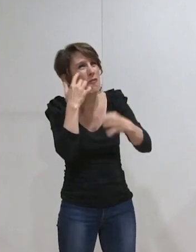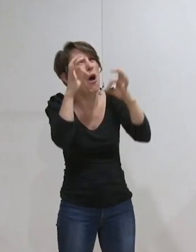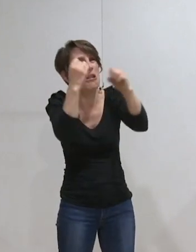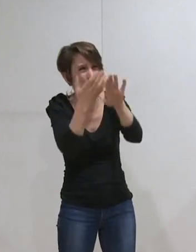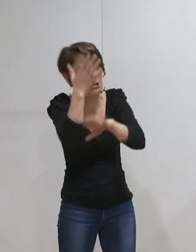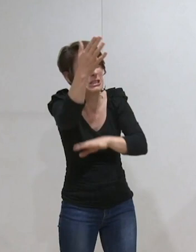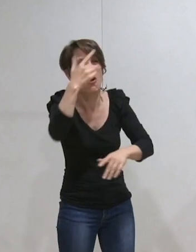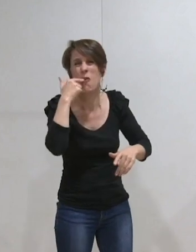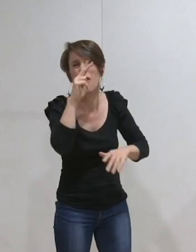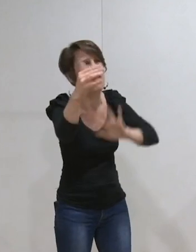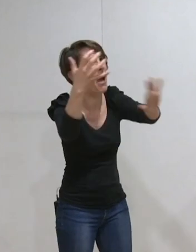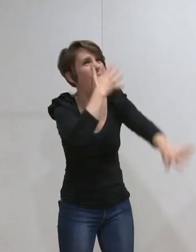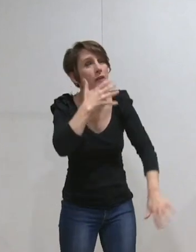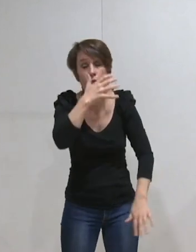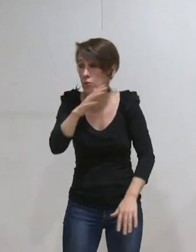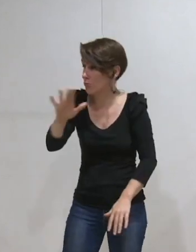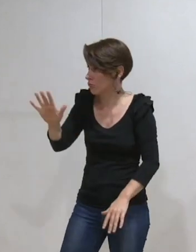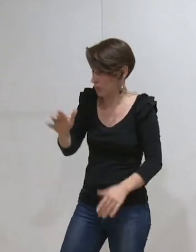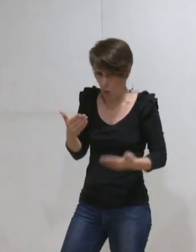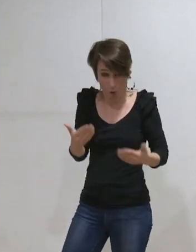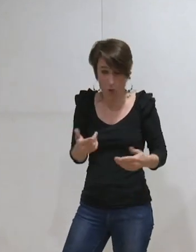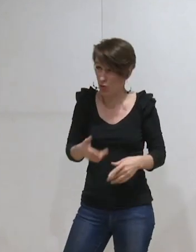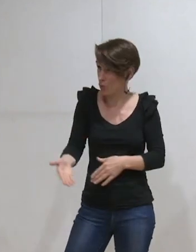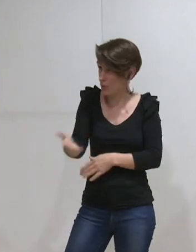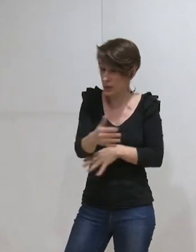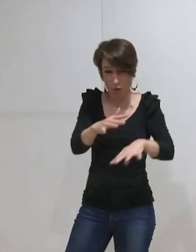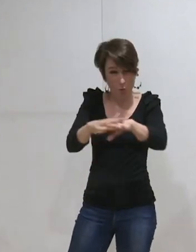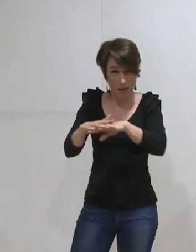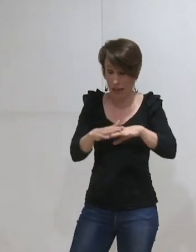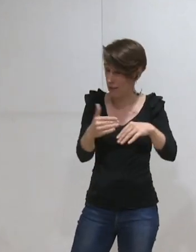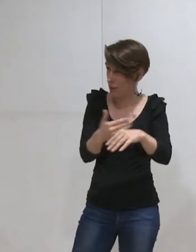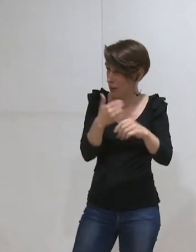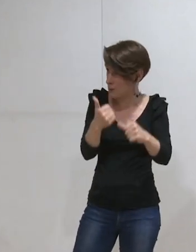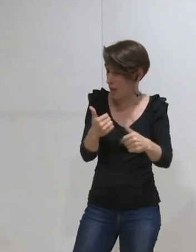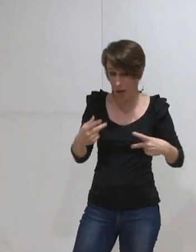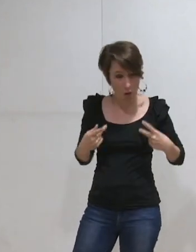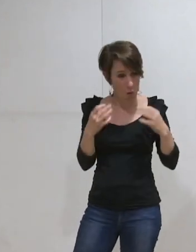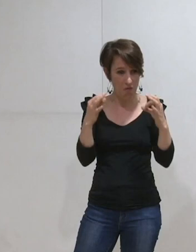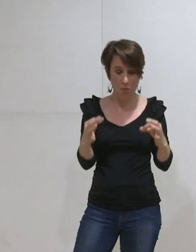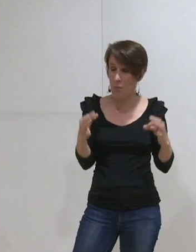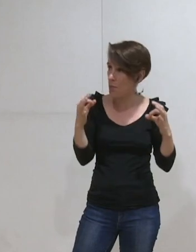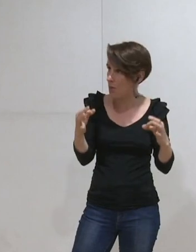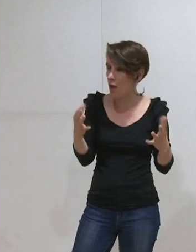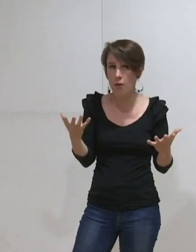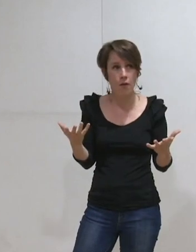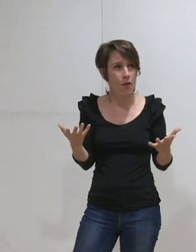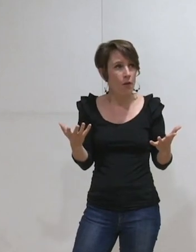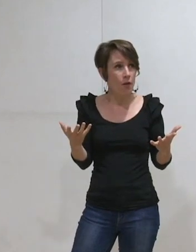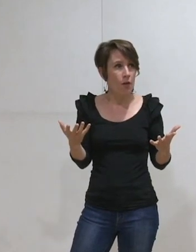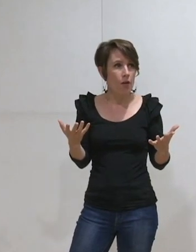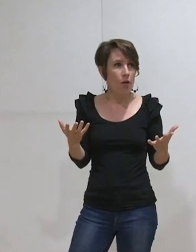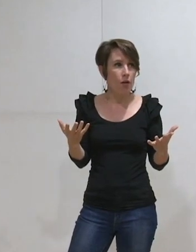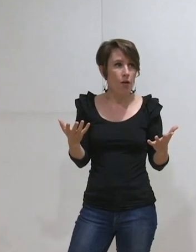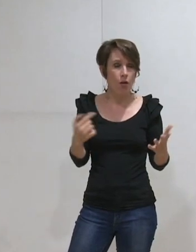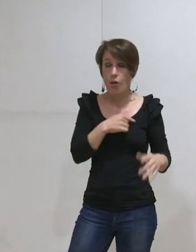qu'aujourd'hui ce sont des quartiers où on vit bien et ce sont des quartiers dans lesquels et je sais que nous y sommes tous collectivement attachés ici à part peut-être une